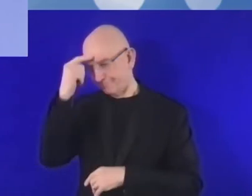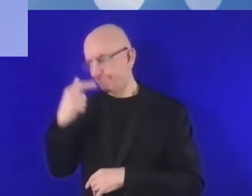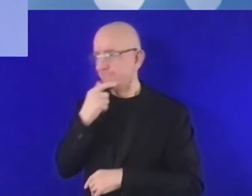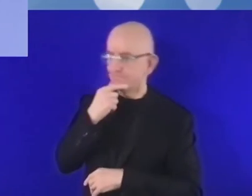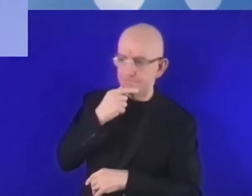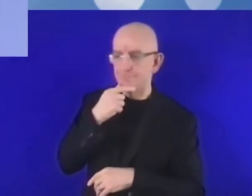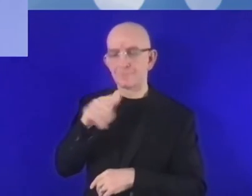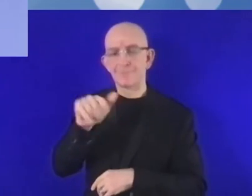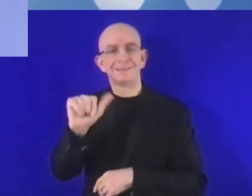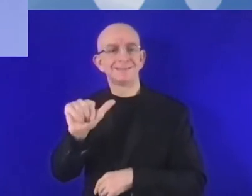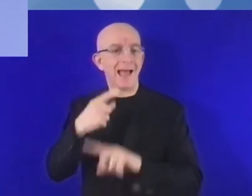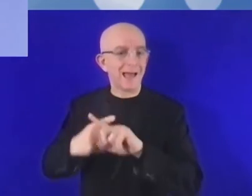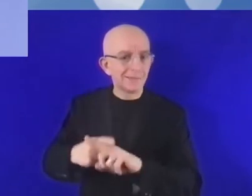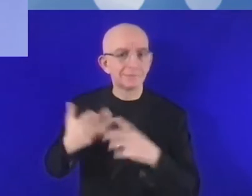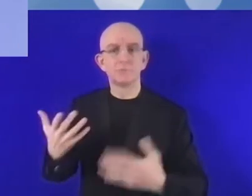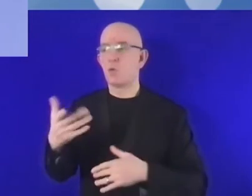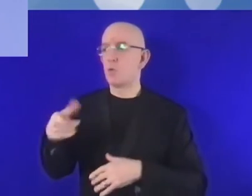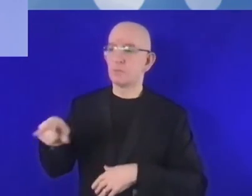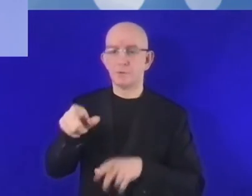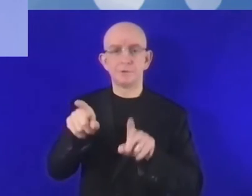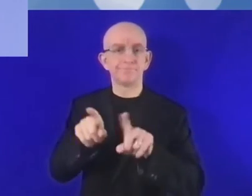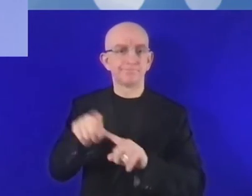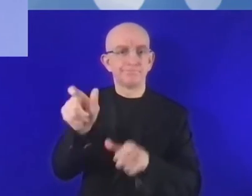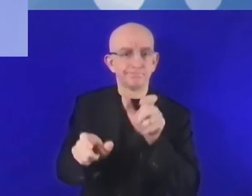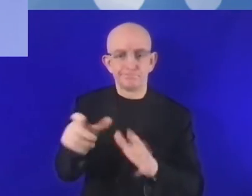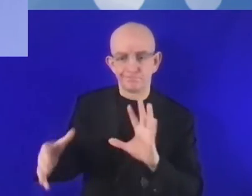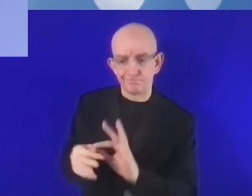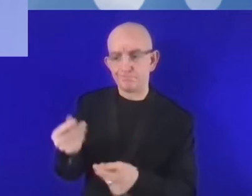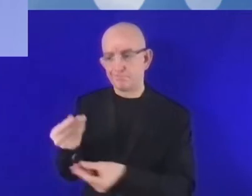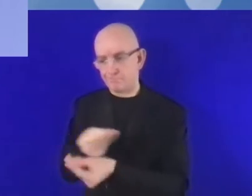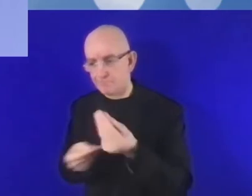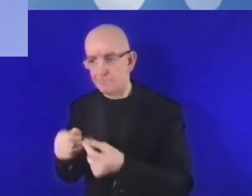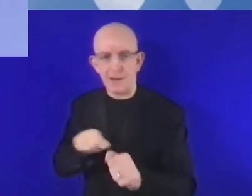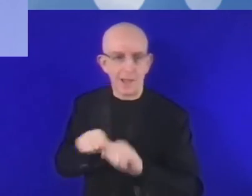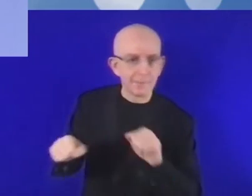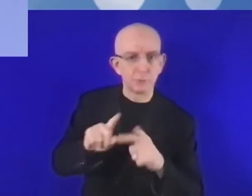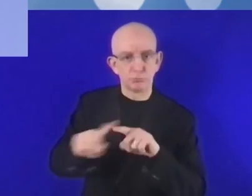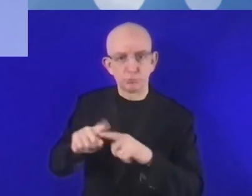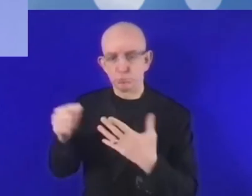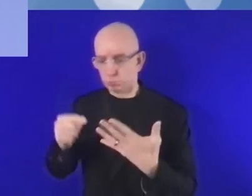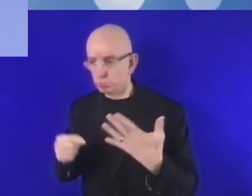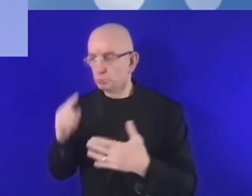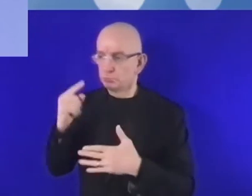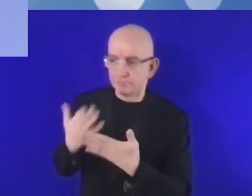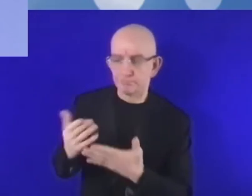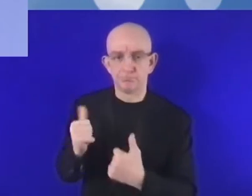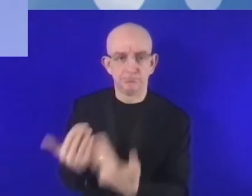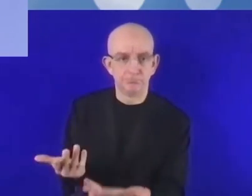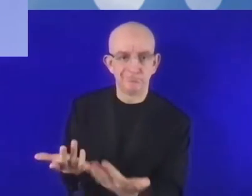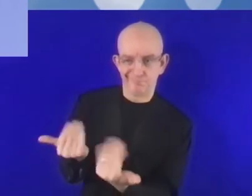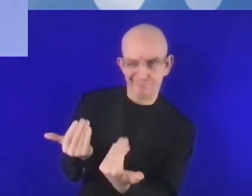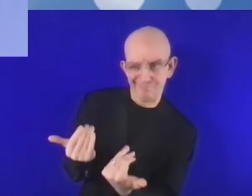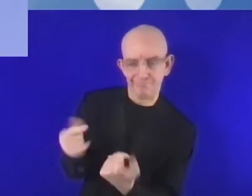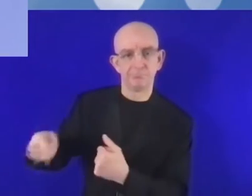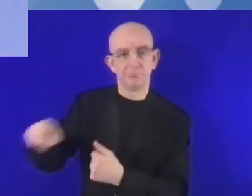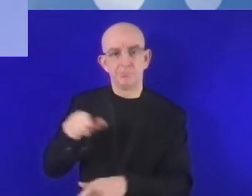рассмотреть введение разного рода мер поощрения налогового характера,